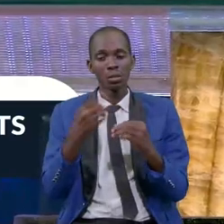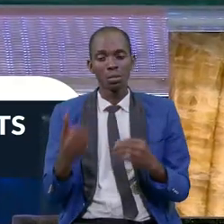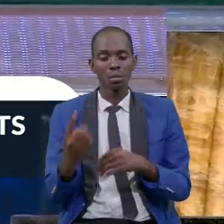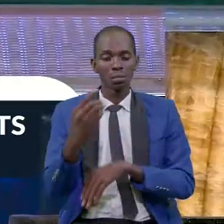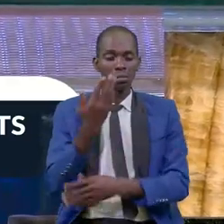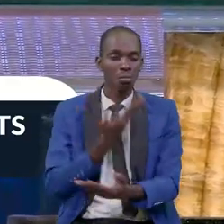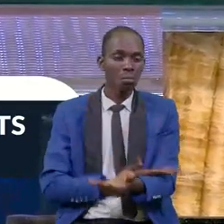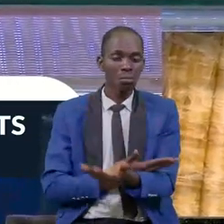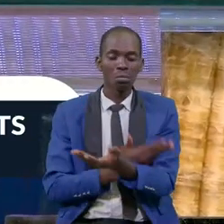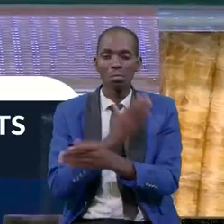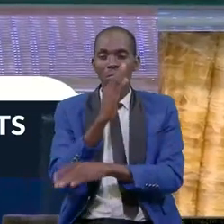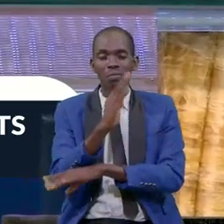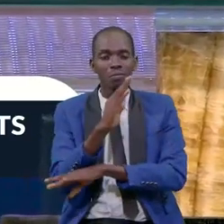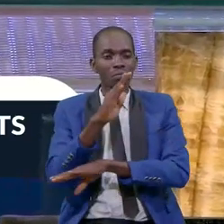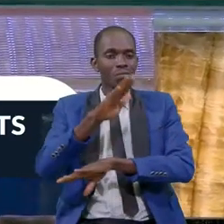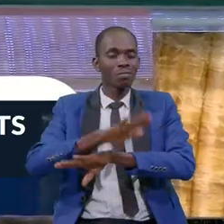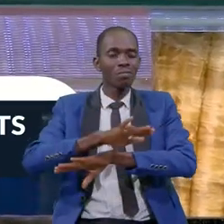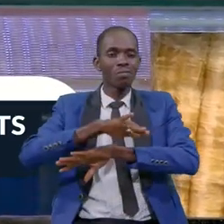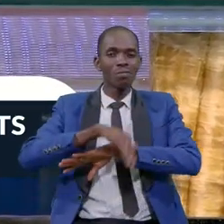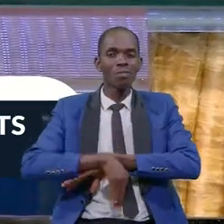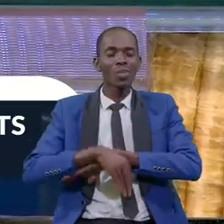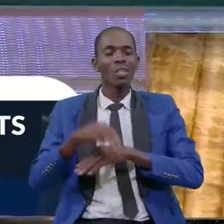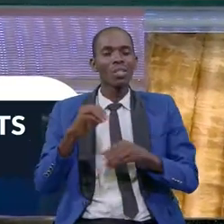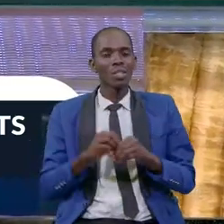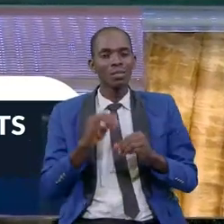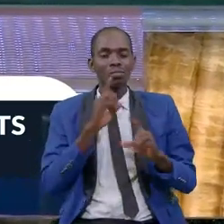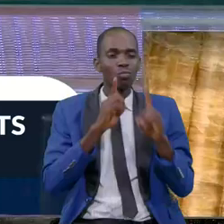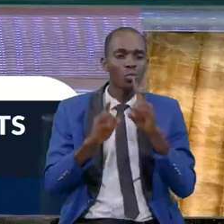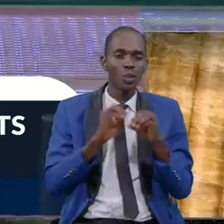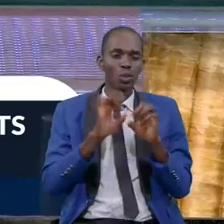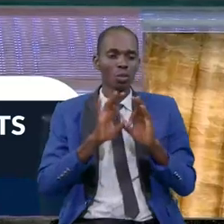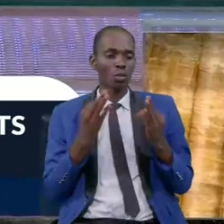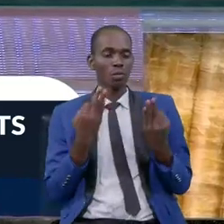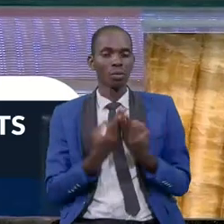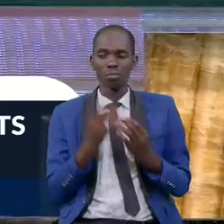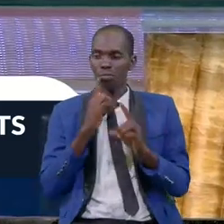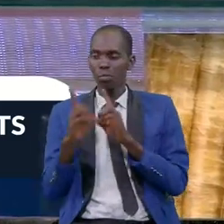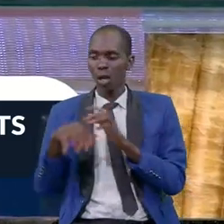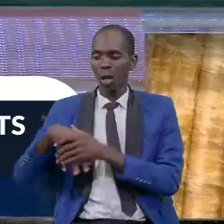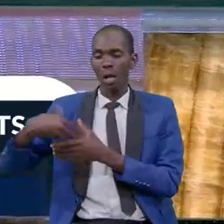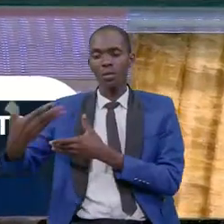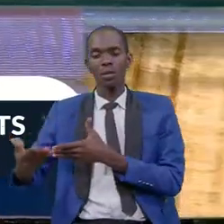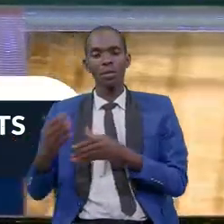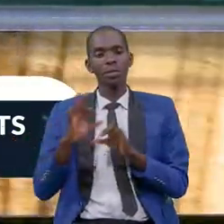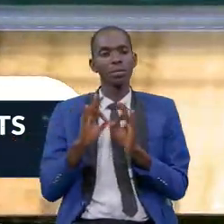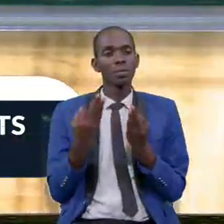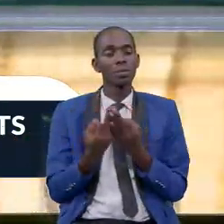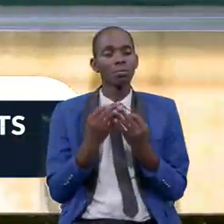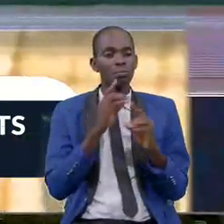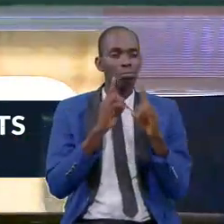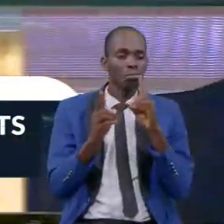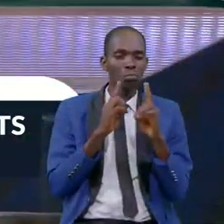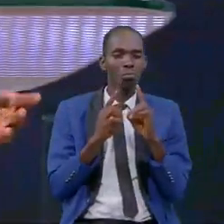La conduite le jour, la conduite la nuit, la conduite dans la famille, la conduite en dehors de la famille.